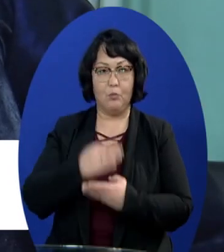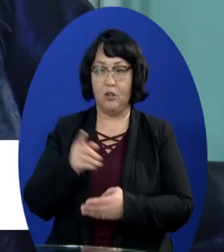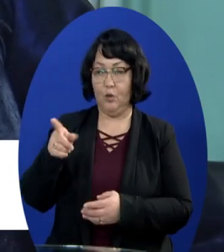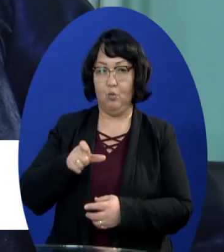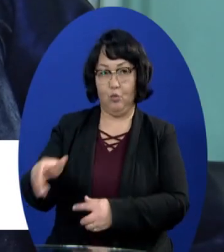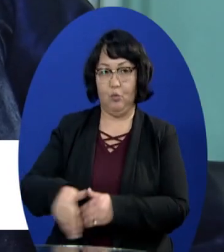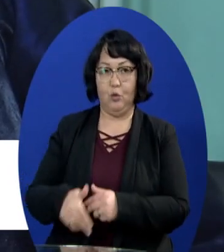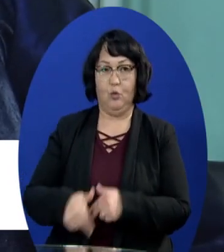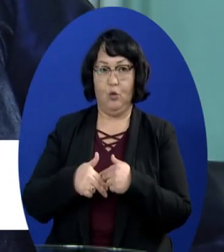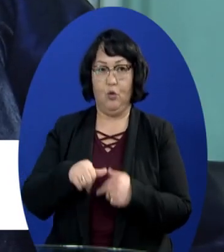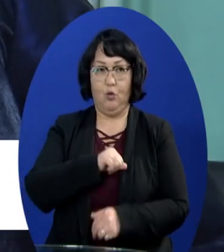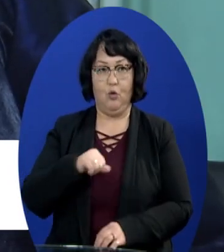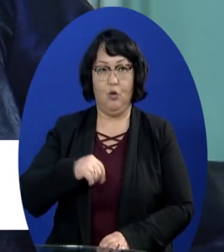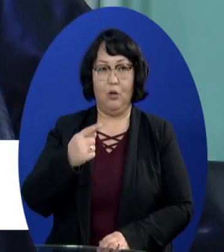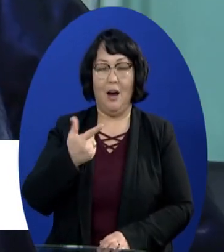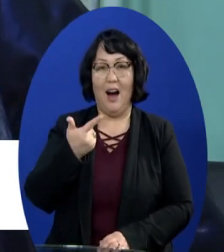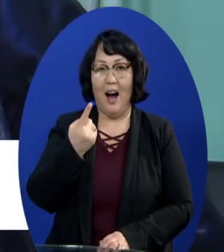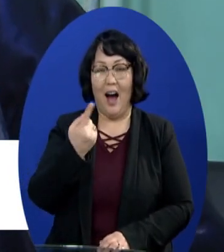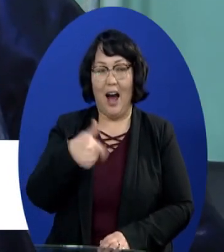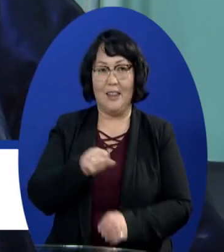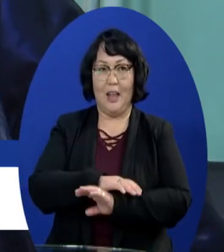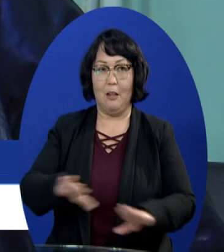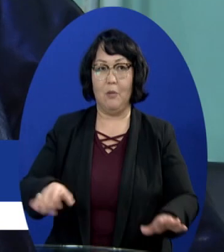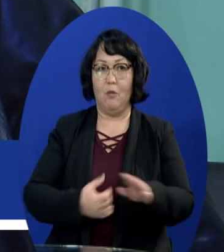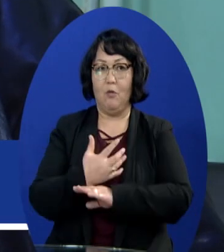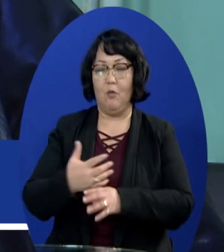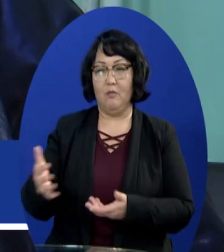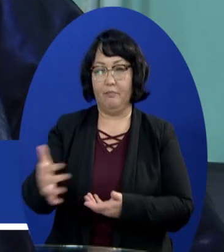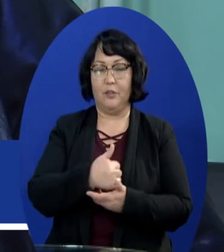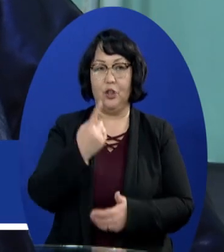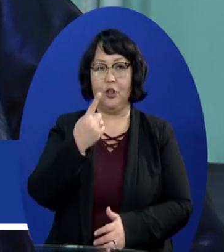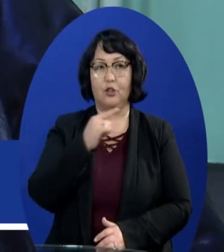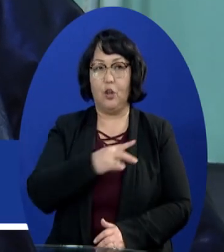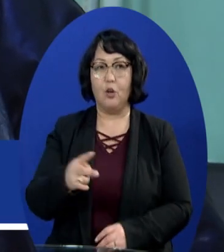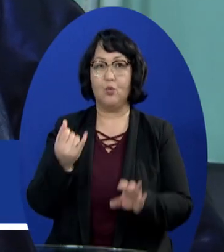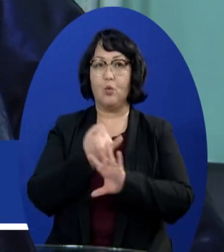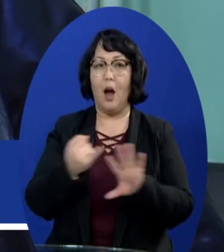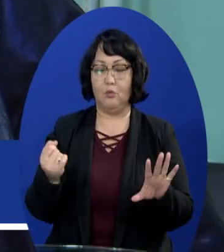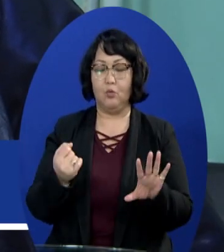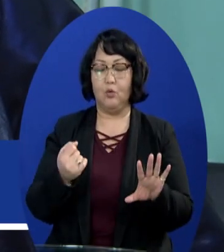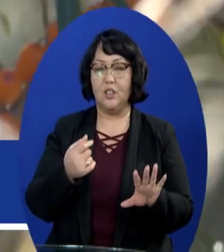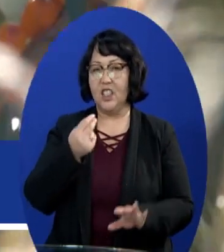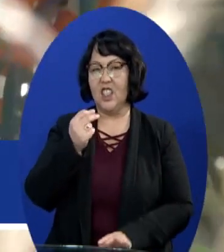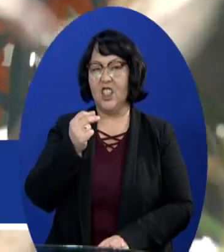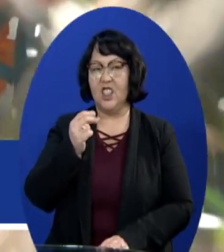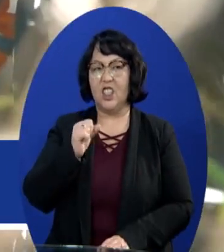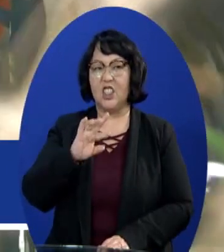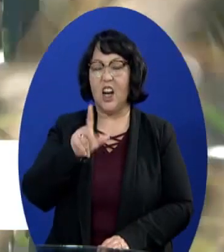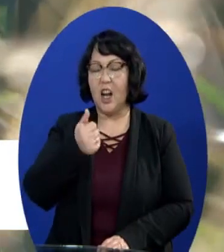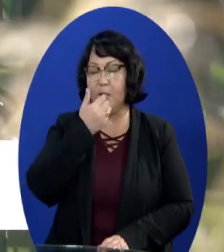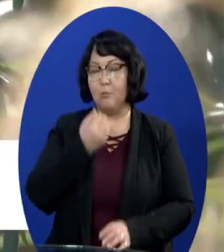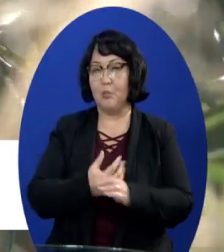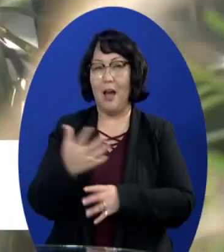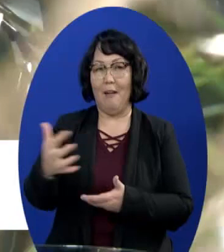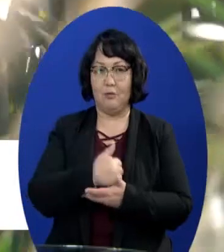тосломжоор өөрөө нэг га газар авсан. Энэ жилийн ургацт яг нэг тон 600 шахуу цэцэрэг манаа авсан. Тэгээ одоо энэ төрөвч айл